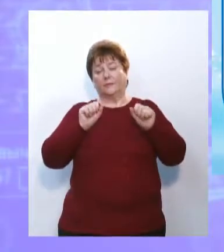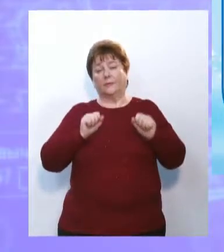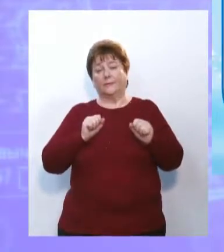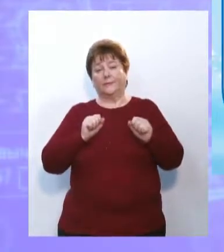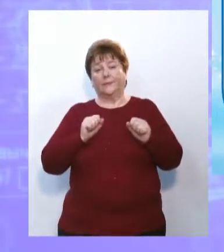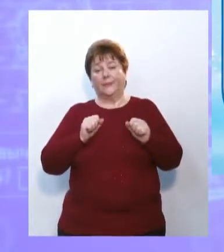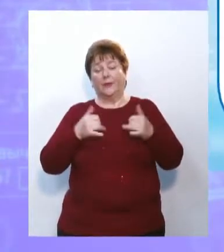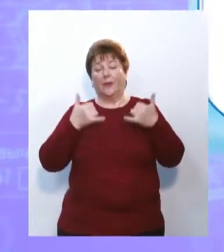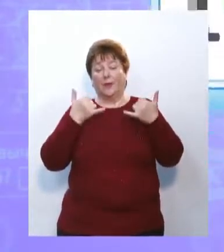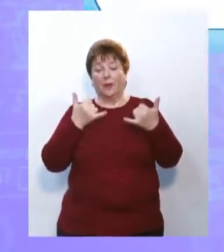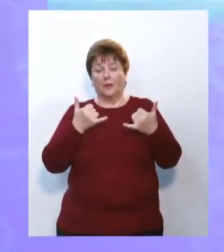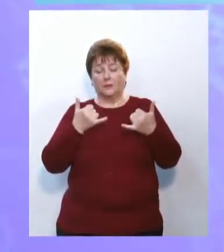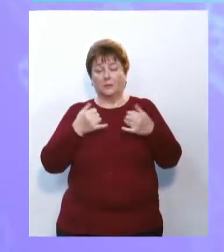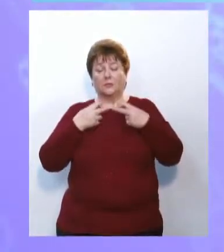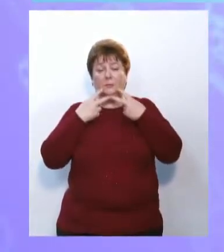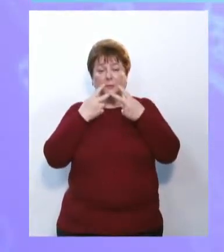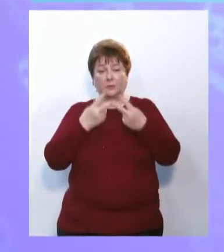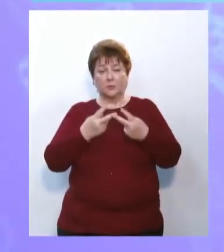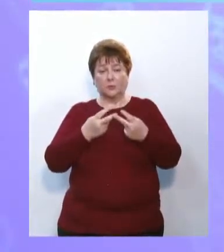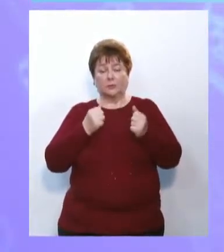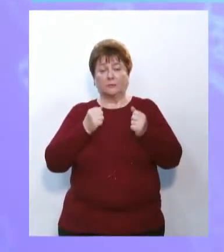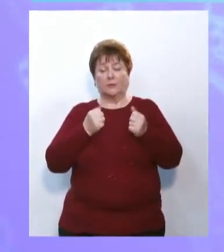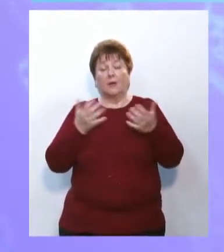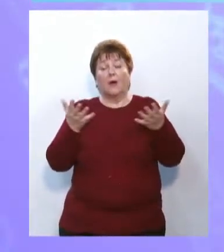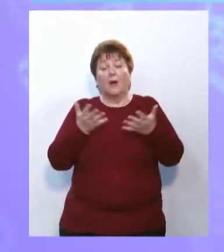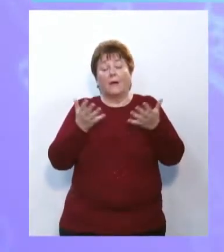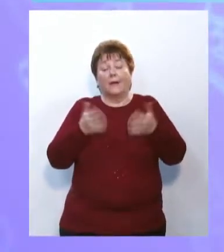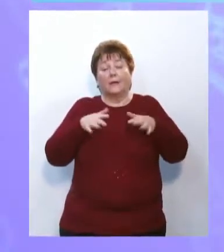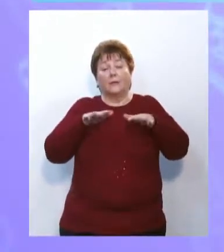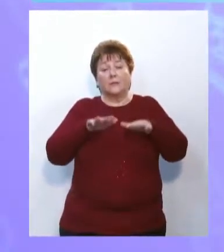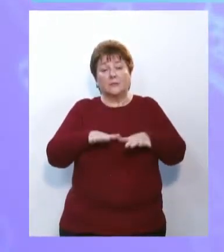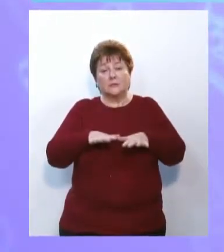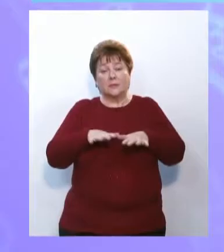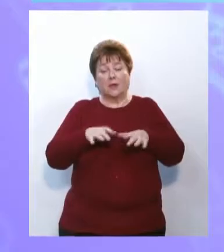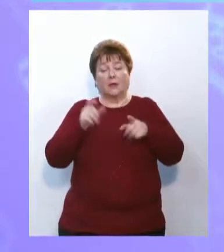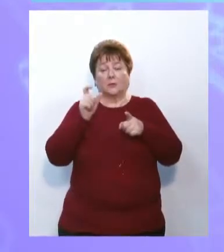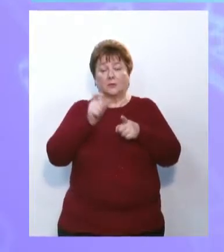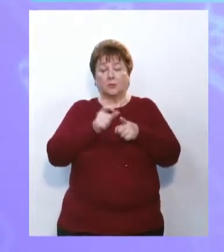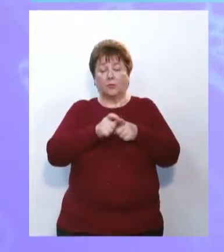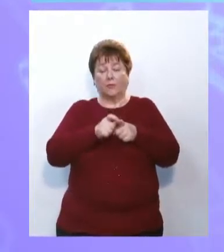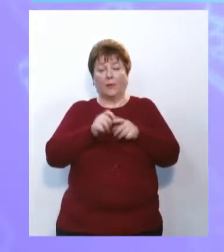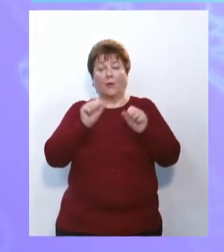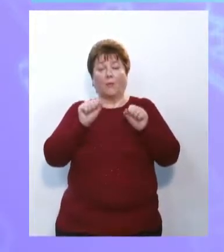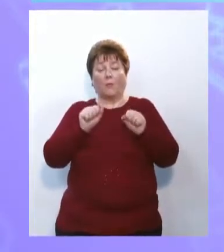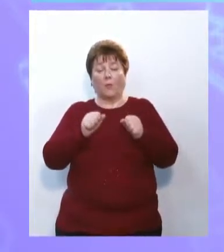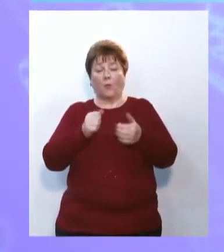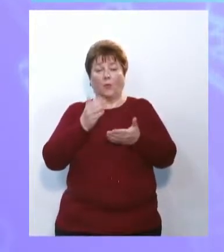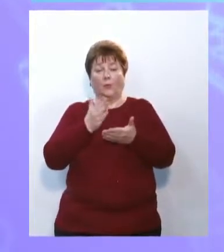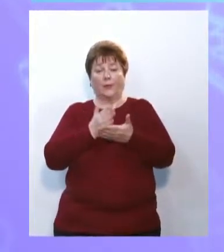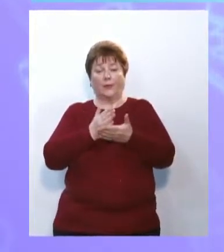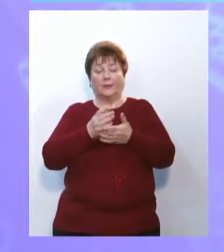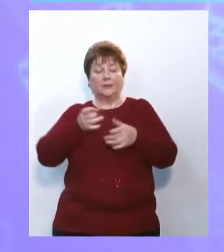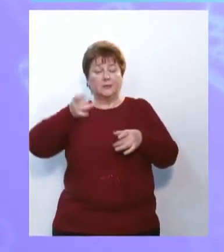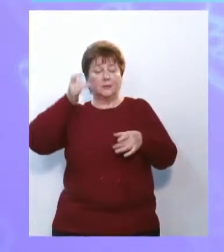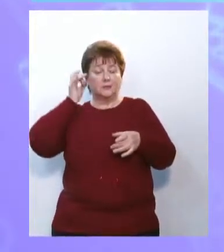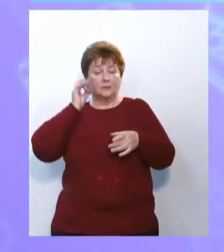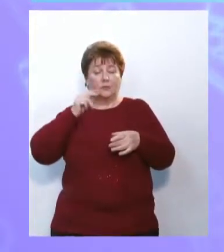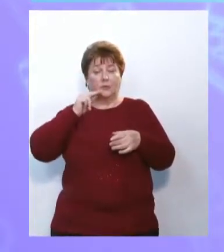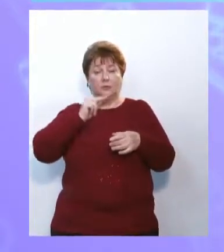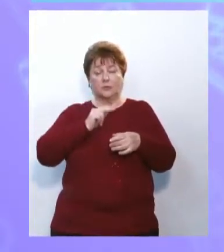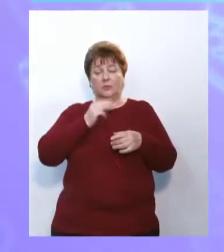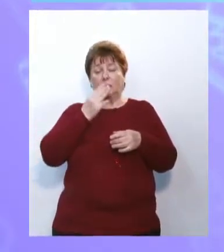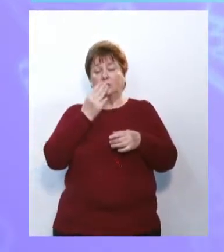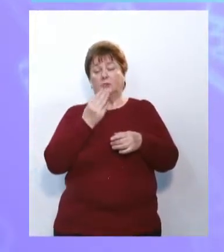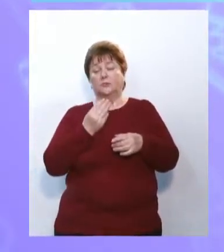Теперь посмотрим, в каких местах слова могут находиться звуки Ч